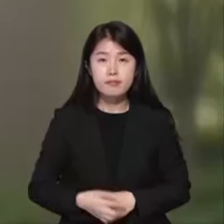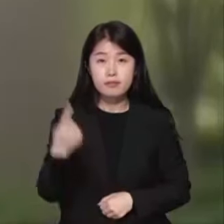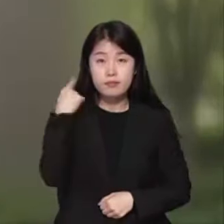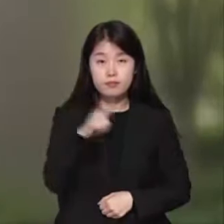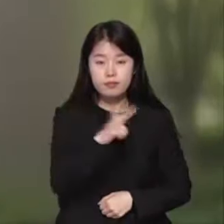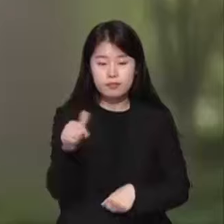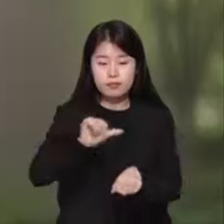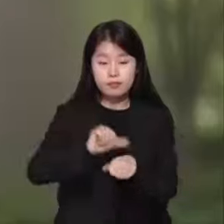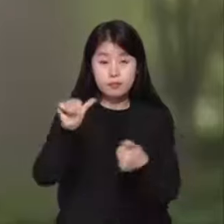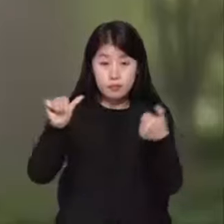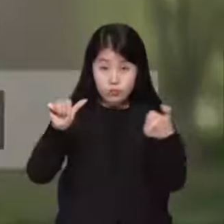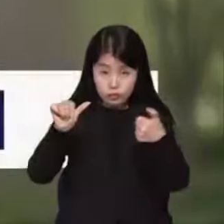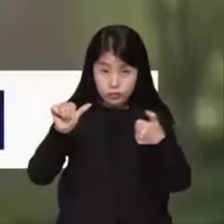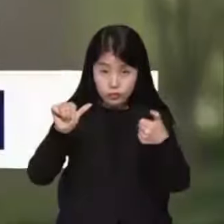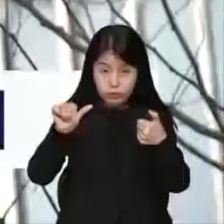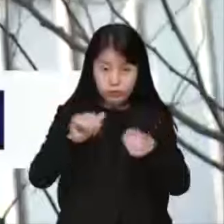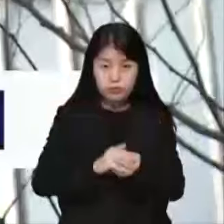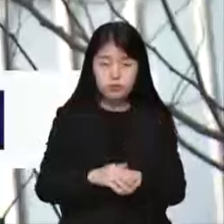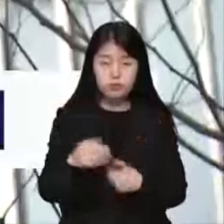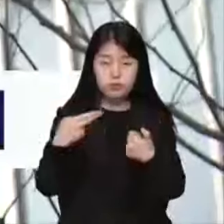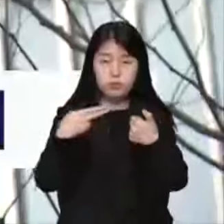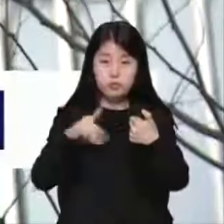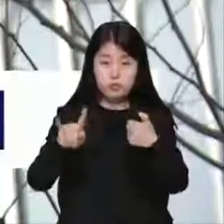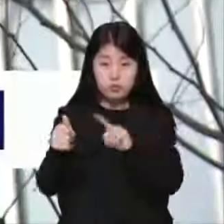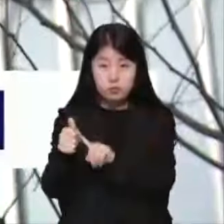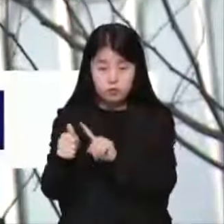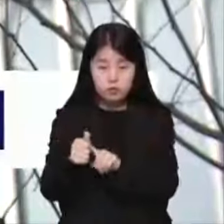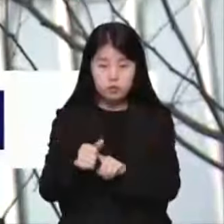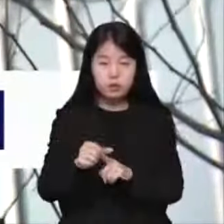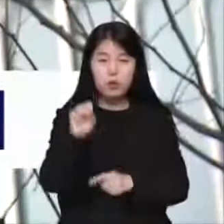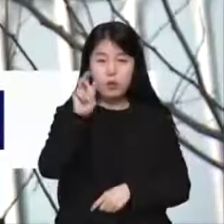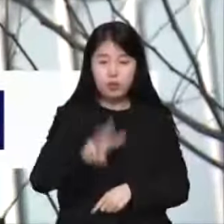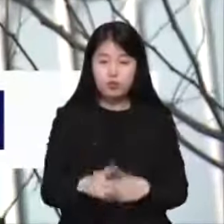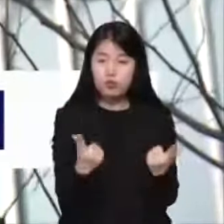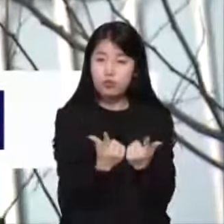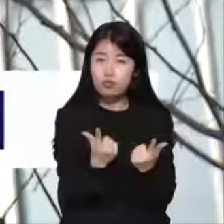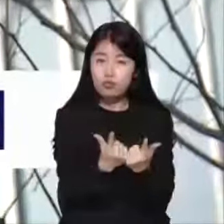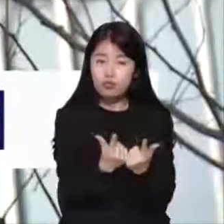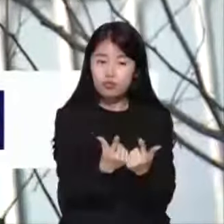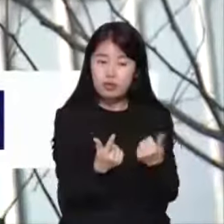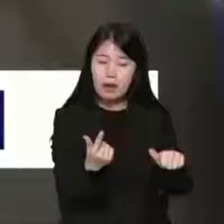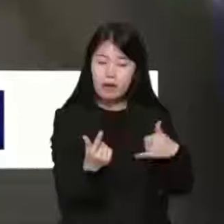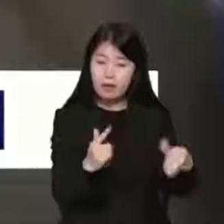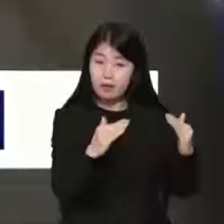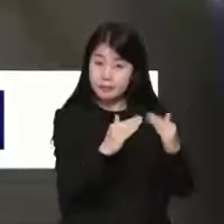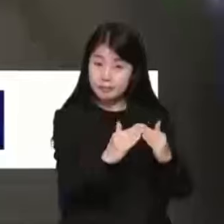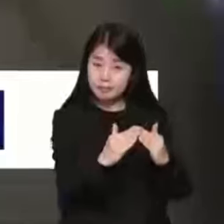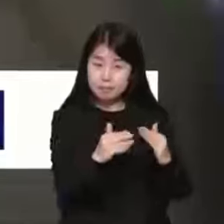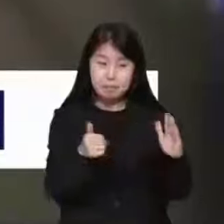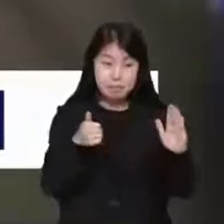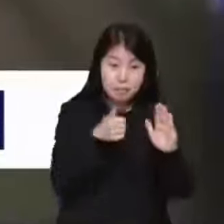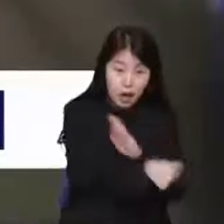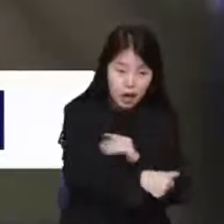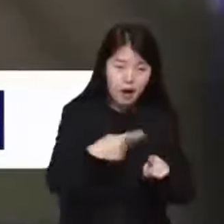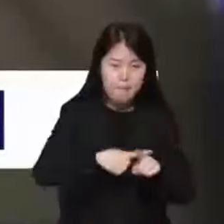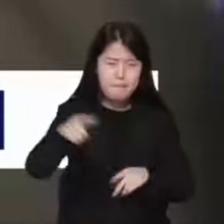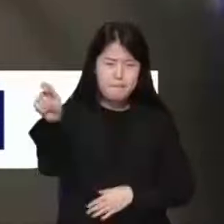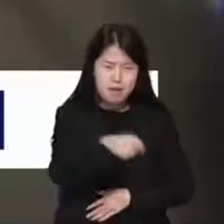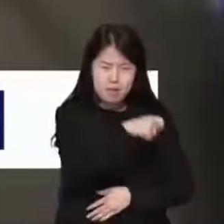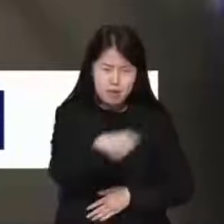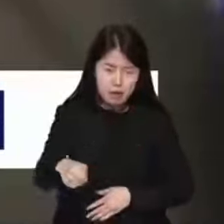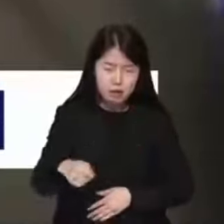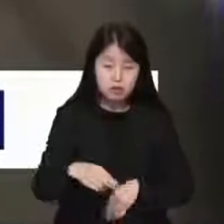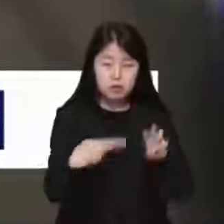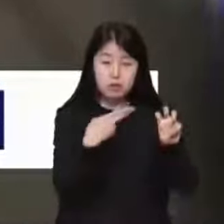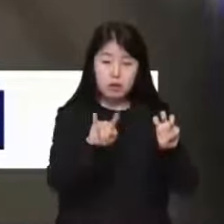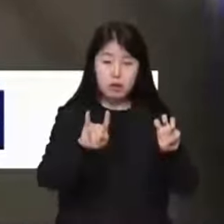어제 오후 5시 50분쯤 50대 A씨는 광주 북구에 사는 자녀들의 집에 찾아가 흉기를 휘둘렀습니다.